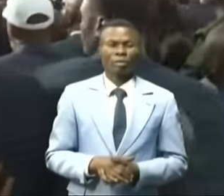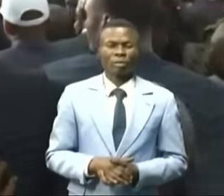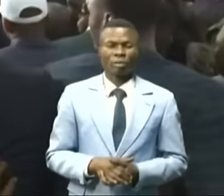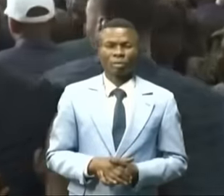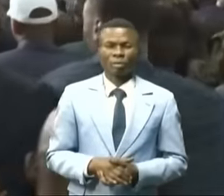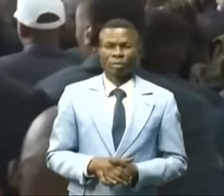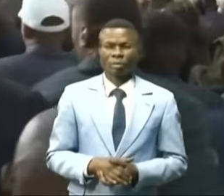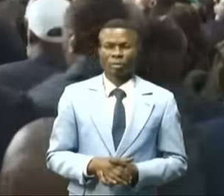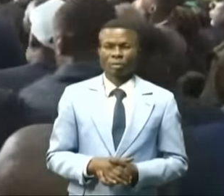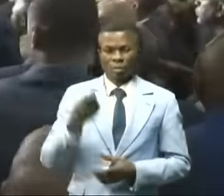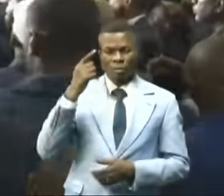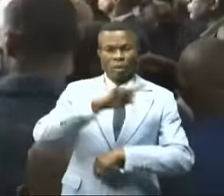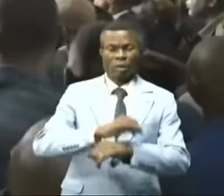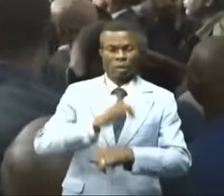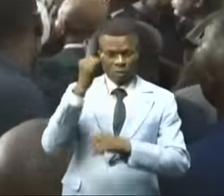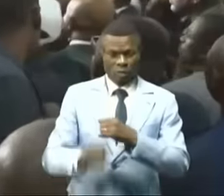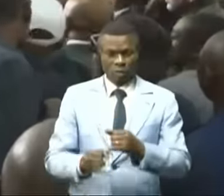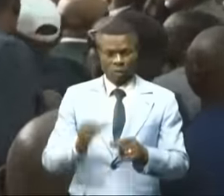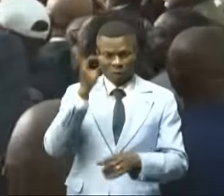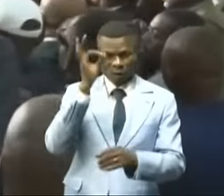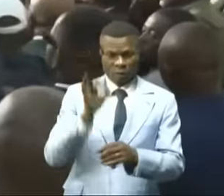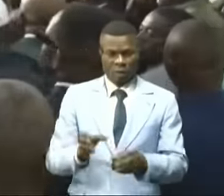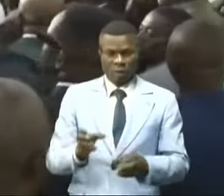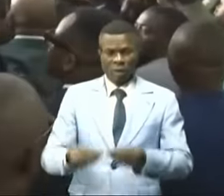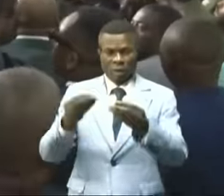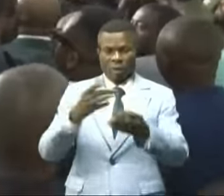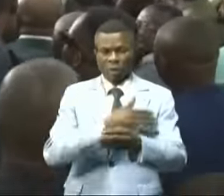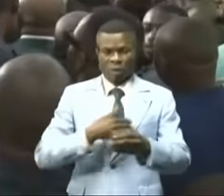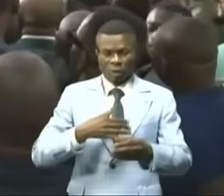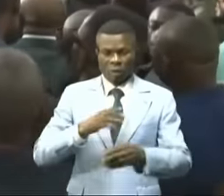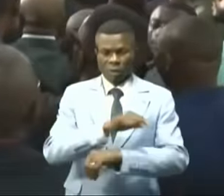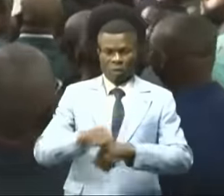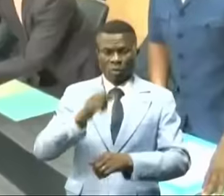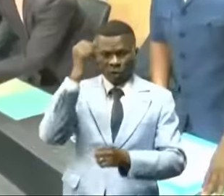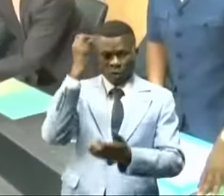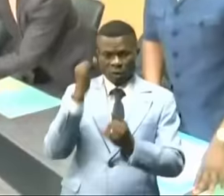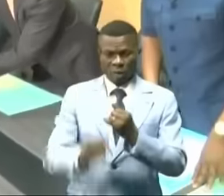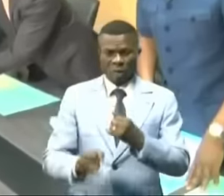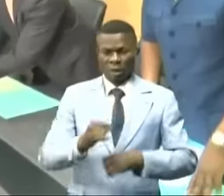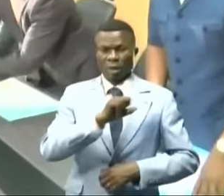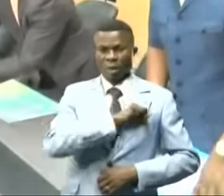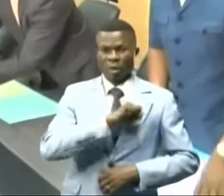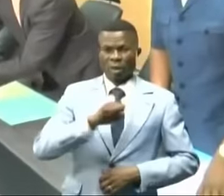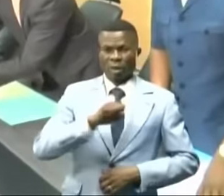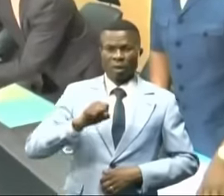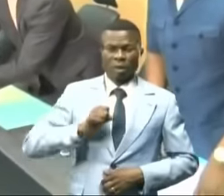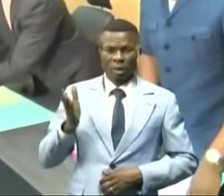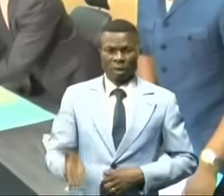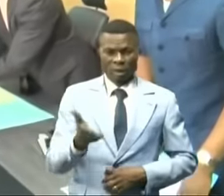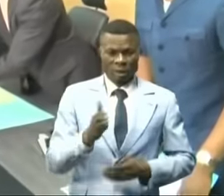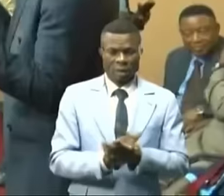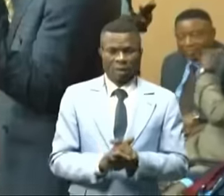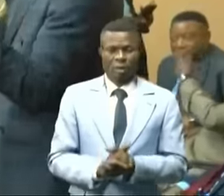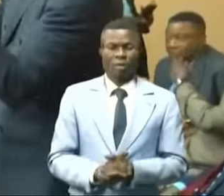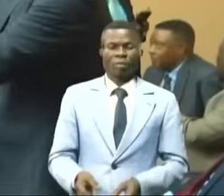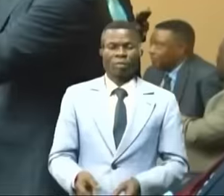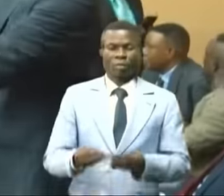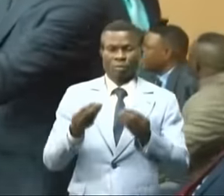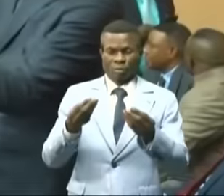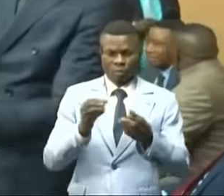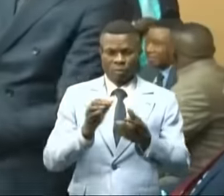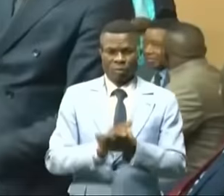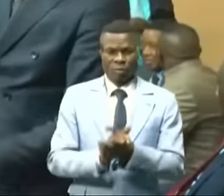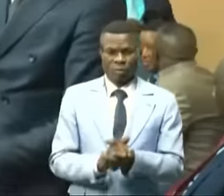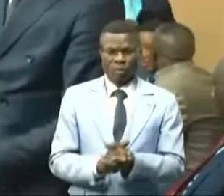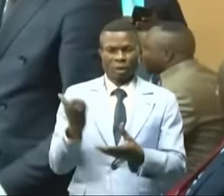Au dernier jour de la clôture du dépôt des candidatures au bureau définitif du Sénat, plusieurs candidats ont effectué les déplacements du Palais du Peuple